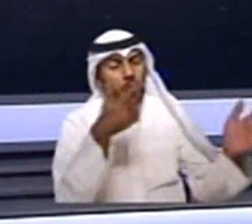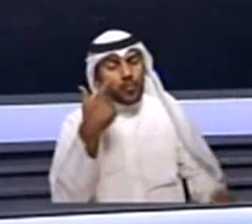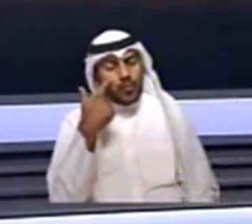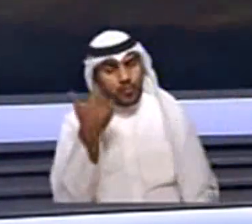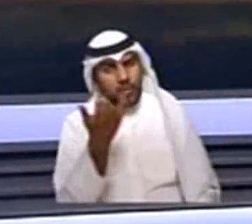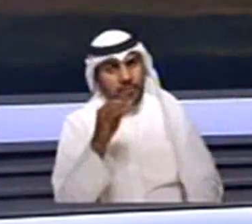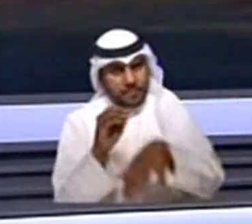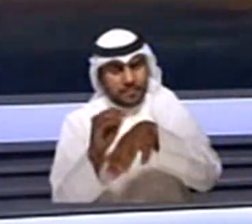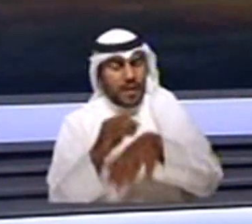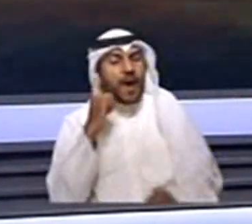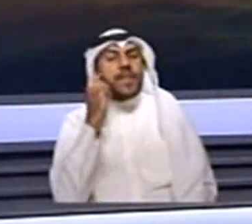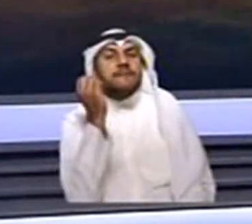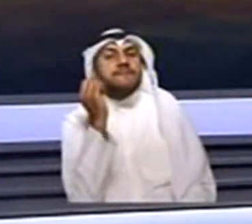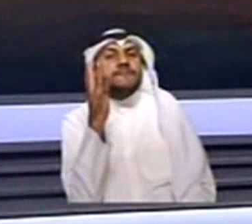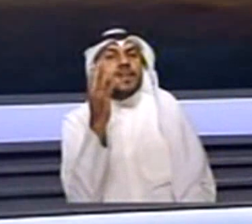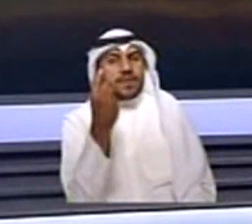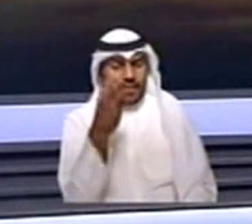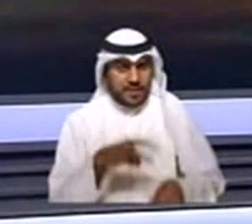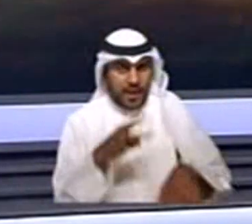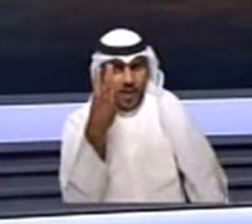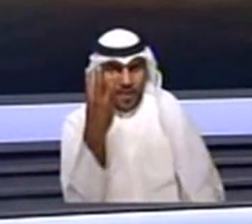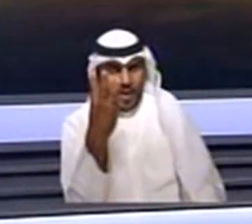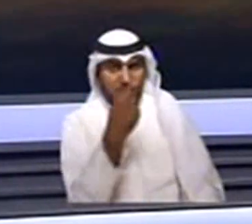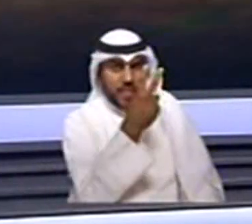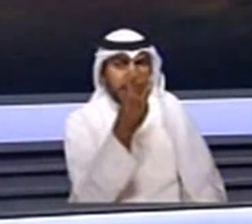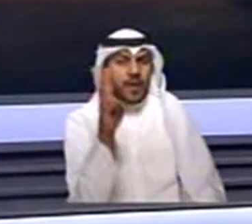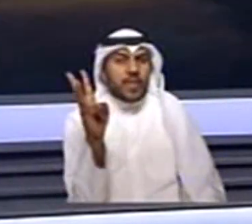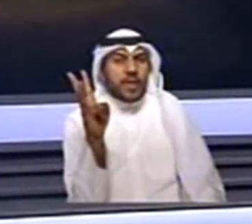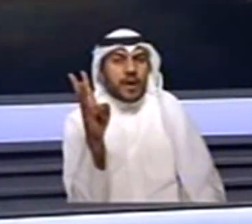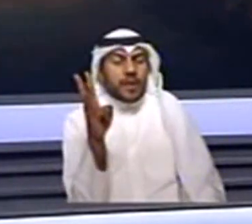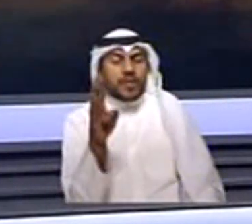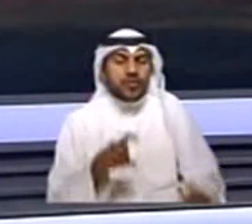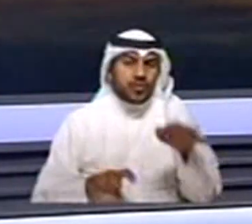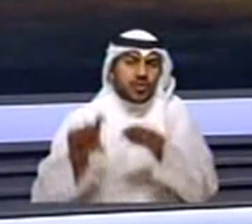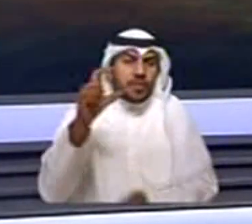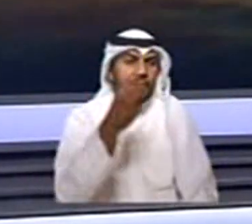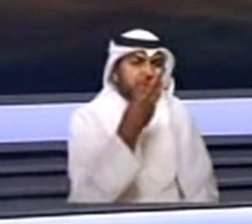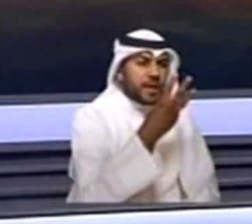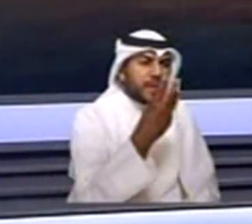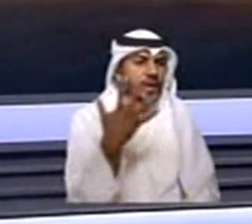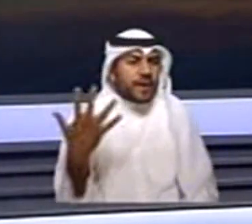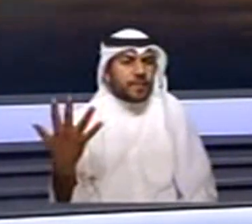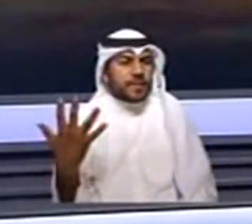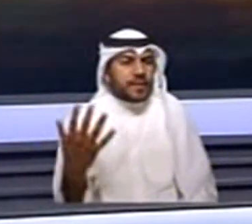الله، أذان الفير راح يكون الساعة 3:32 دقيقة، والشروق الساعة 5:03 دقائق، والمغرب الساعة